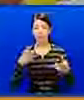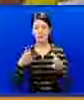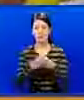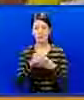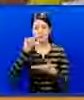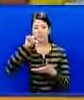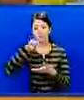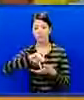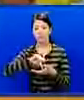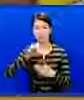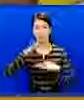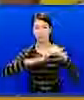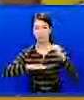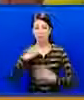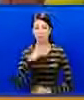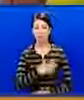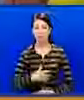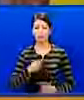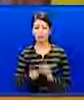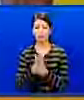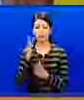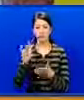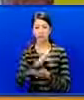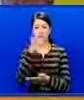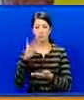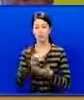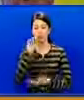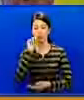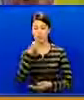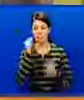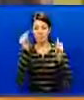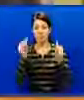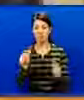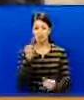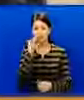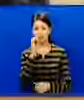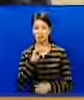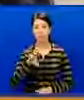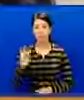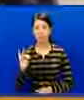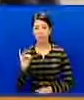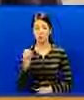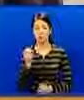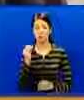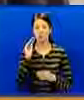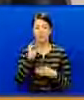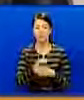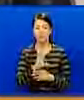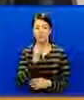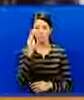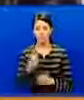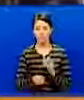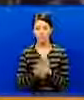участие в строительстве важных объектов в городе Шымкент в рамках проекта «Шымкент-Сити», а также в строительстве социальных